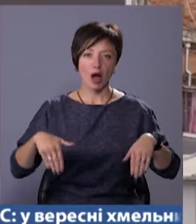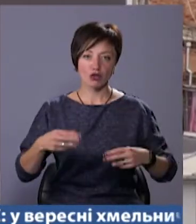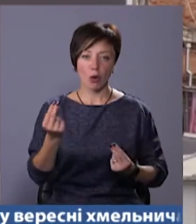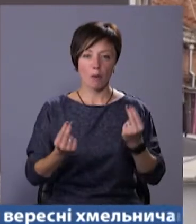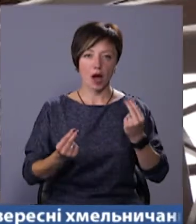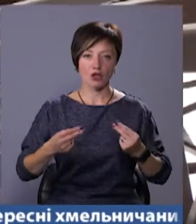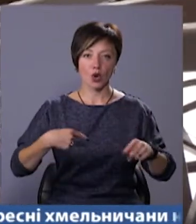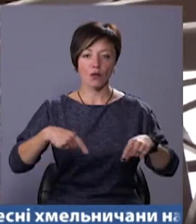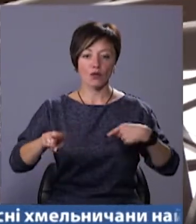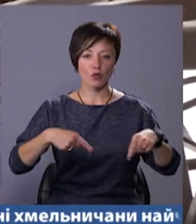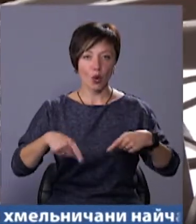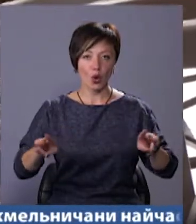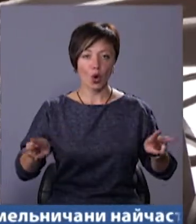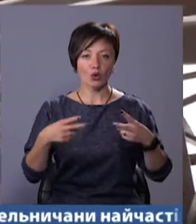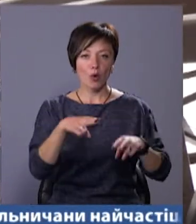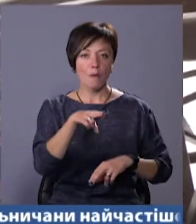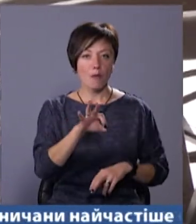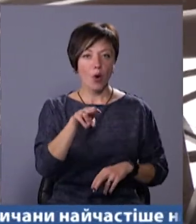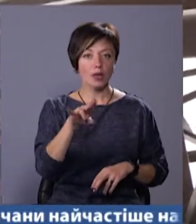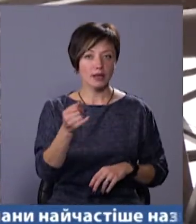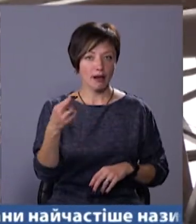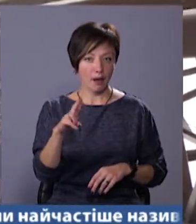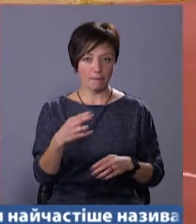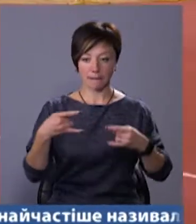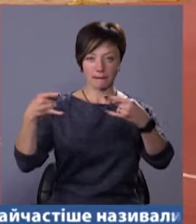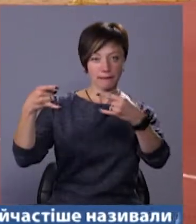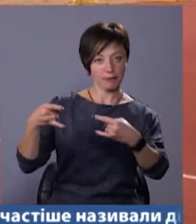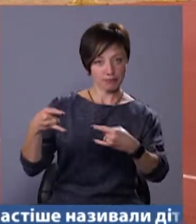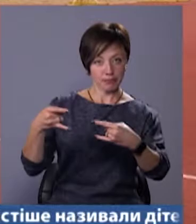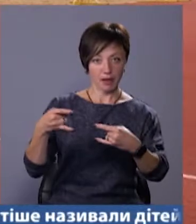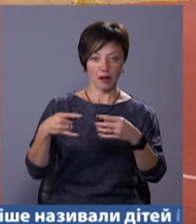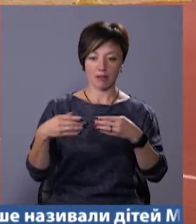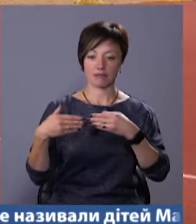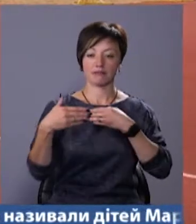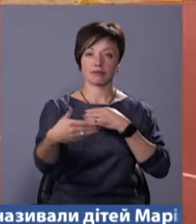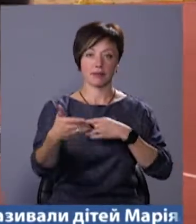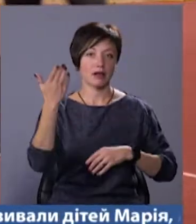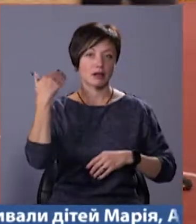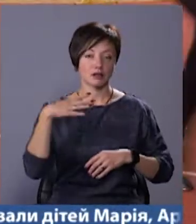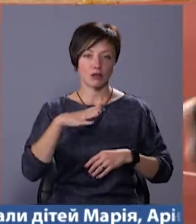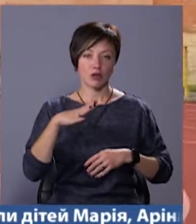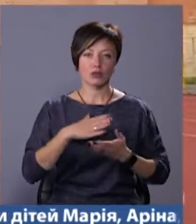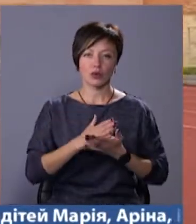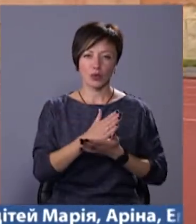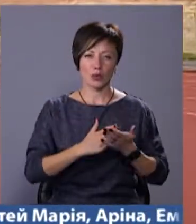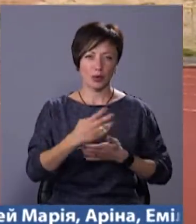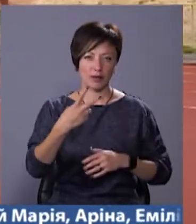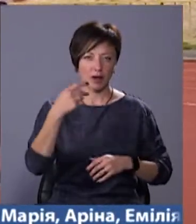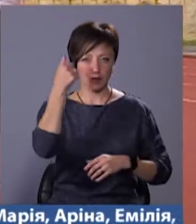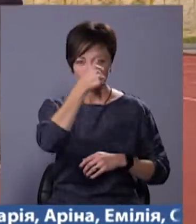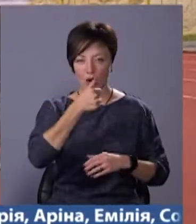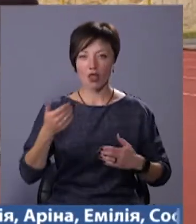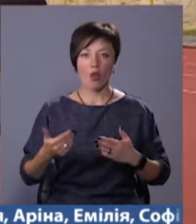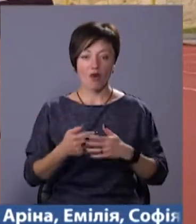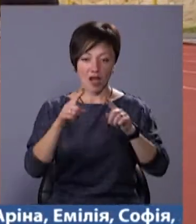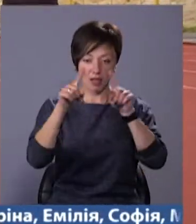футбольного клубу «Поділля». Розташували екран дзеркально своєму попереднику, який відслужив майже 20 років. Нове табло